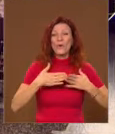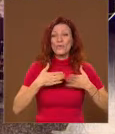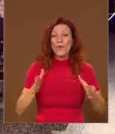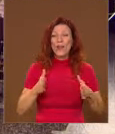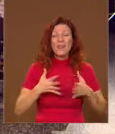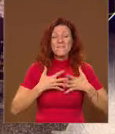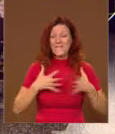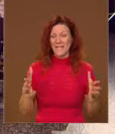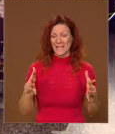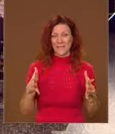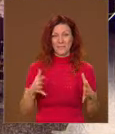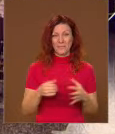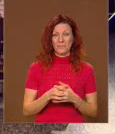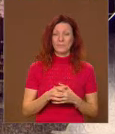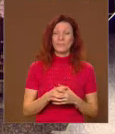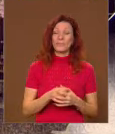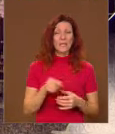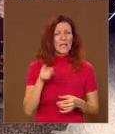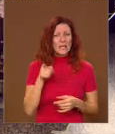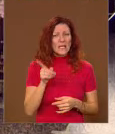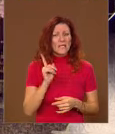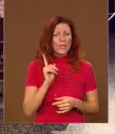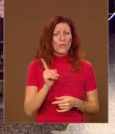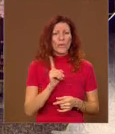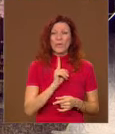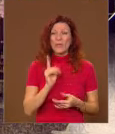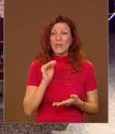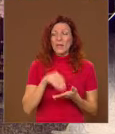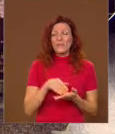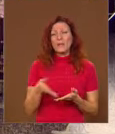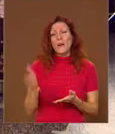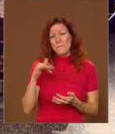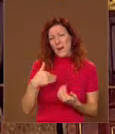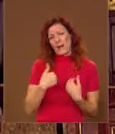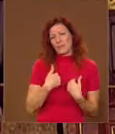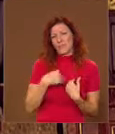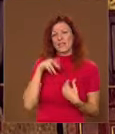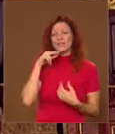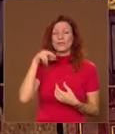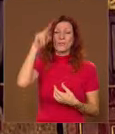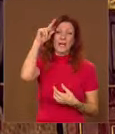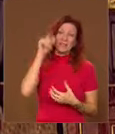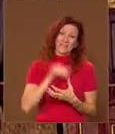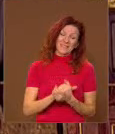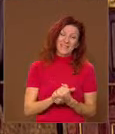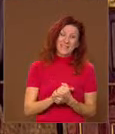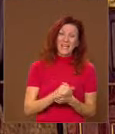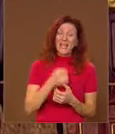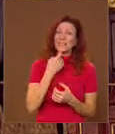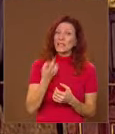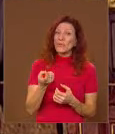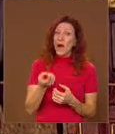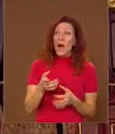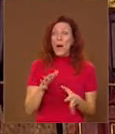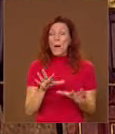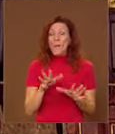не идват, не са ли наши братя и сестри? И те са наши братя и сестри. Така че, забелязвайки как понякога